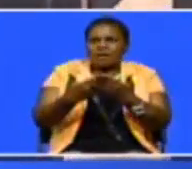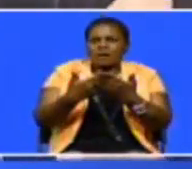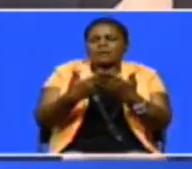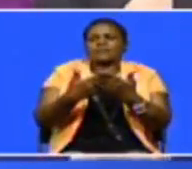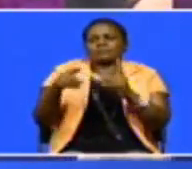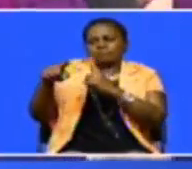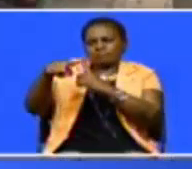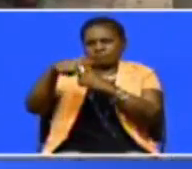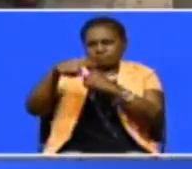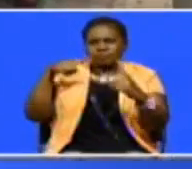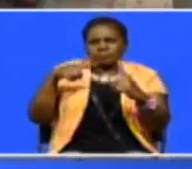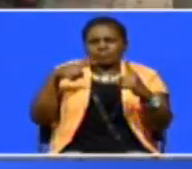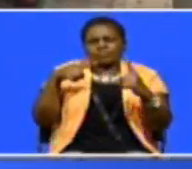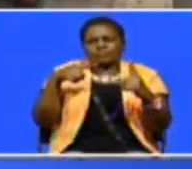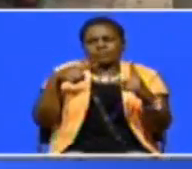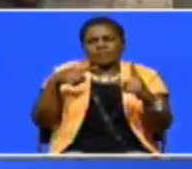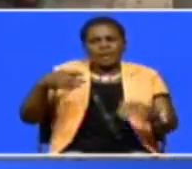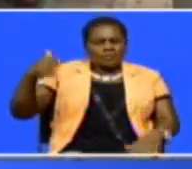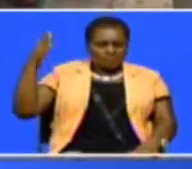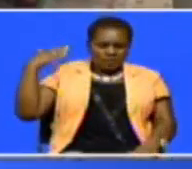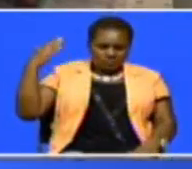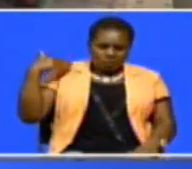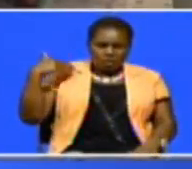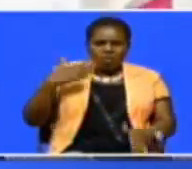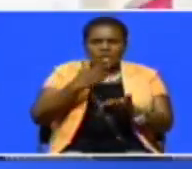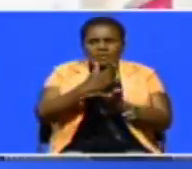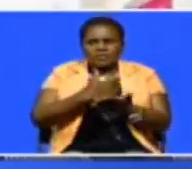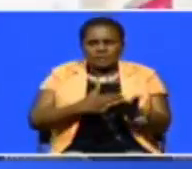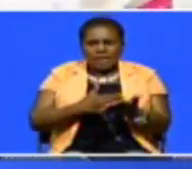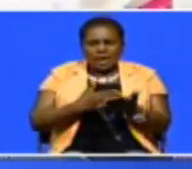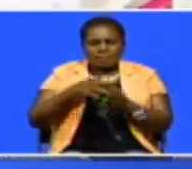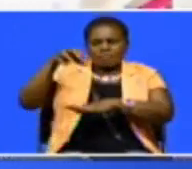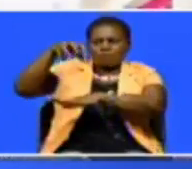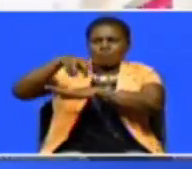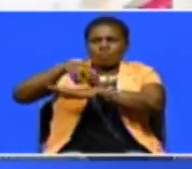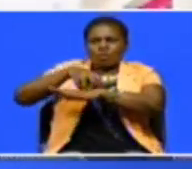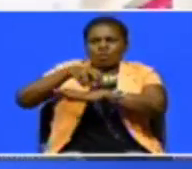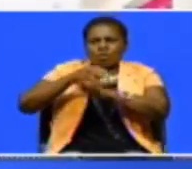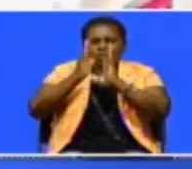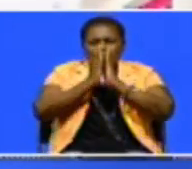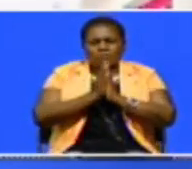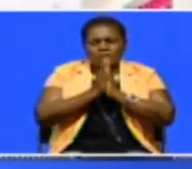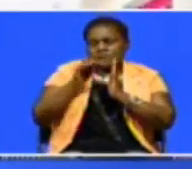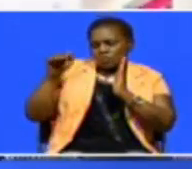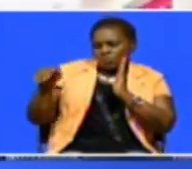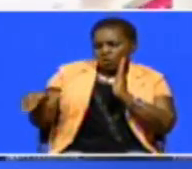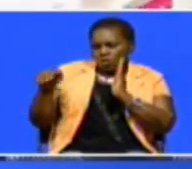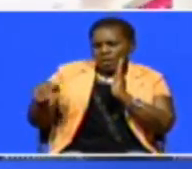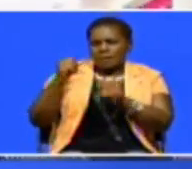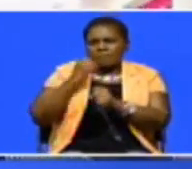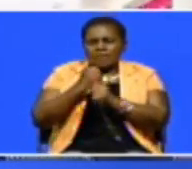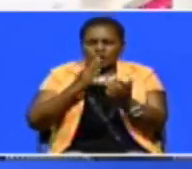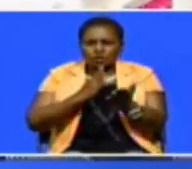tunang'ang'ana, tunachinja freshi. Awali baadhi yao walikuwa wamejumuika misikitini kwa sala alfajiri, ambapo